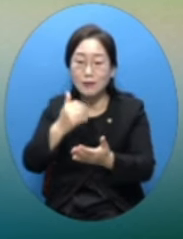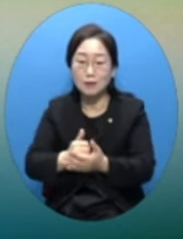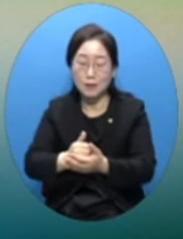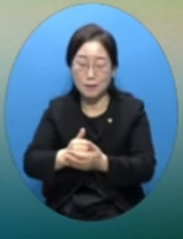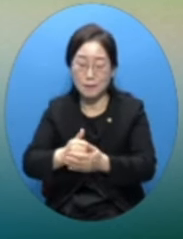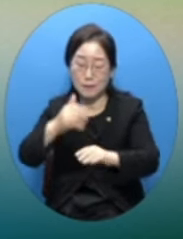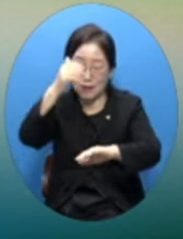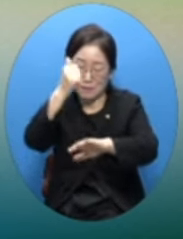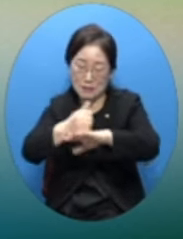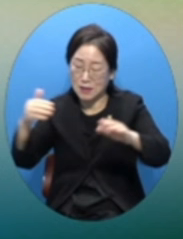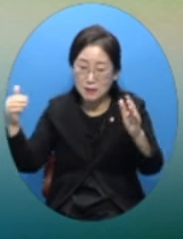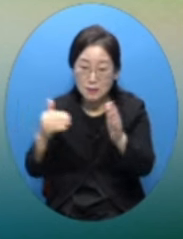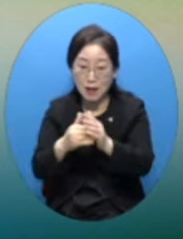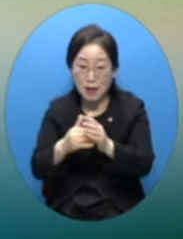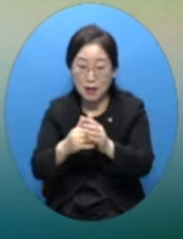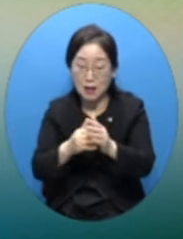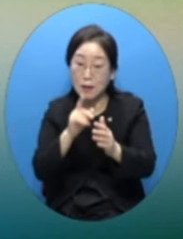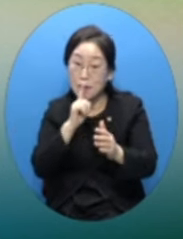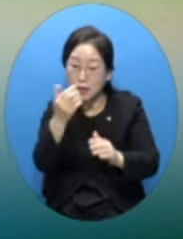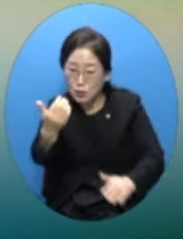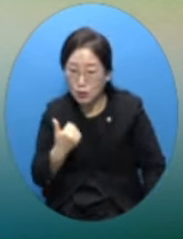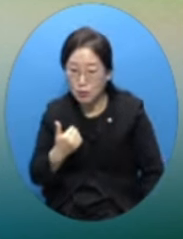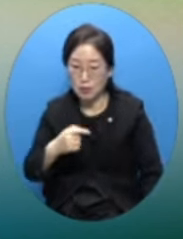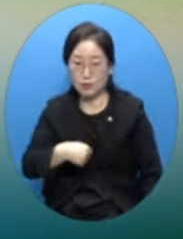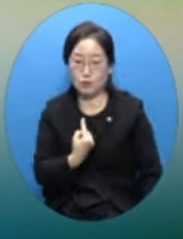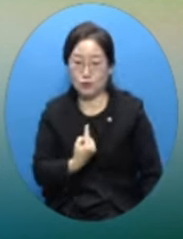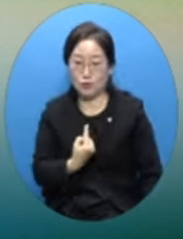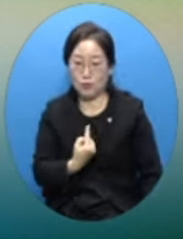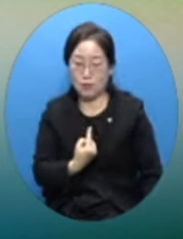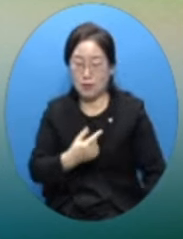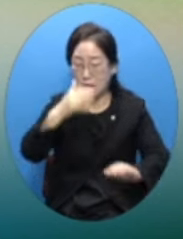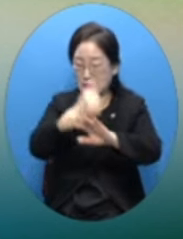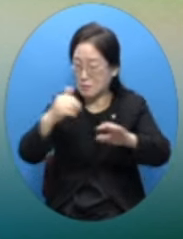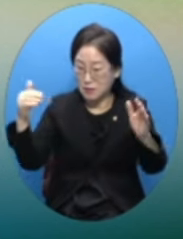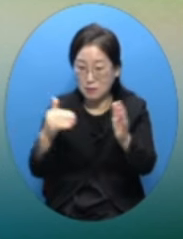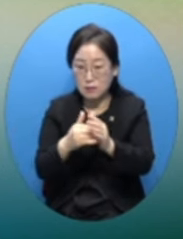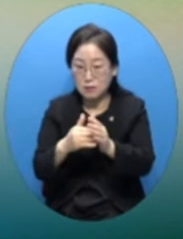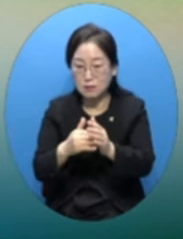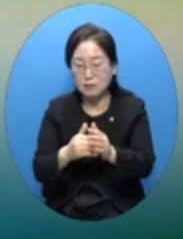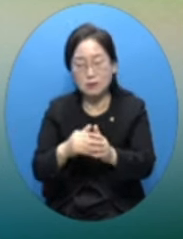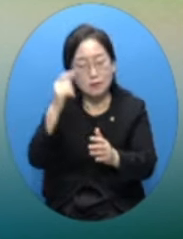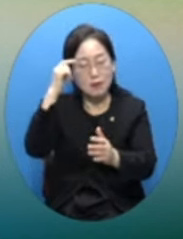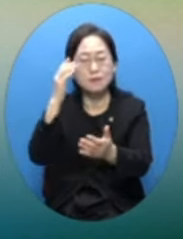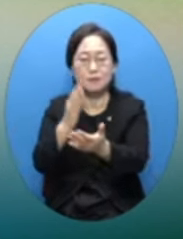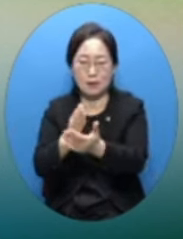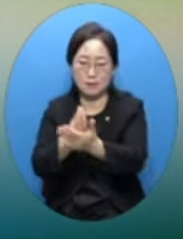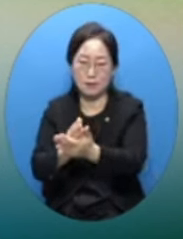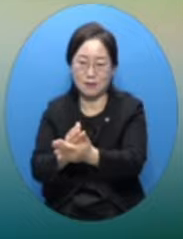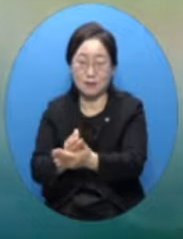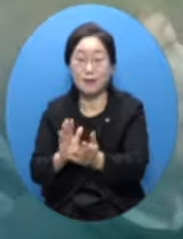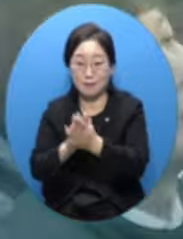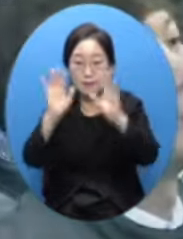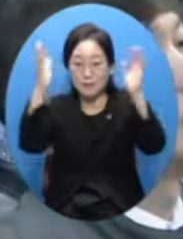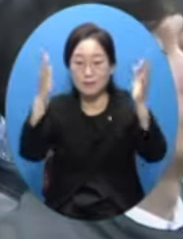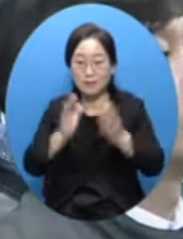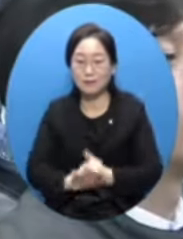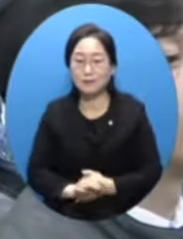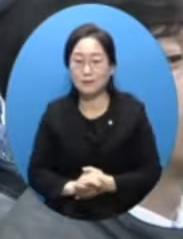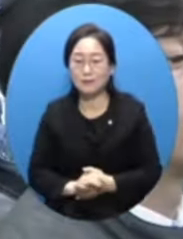마침표를 찍으시기 전까지는 스스로 자신의 인생에 마침표를 찍지 마십시오. 할렐루야.